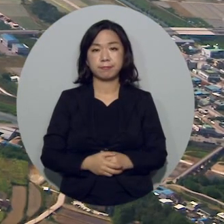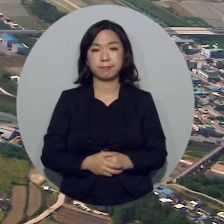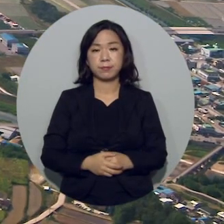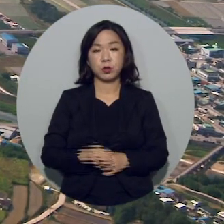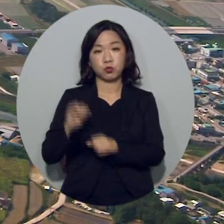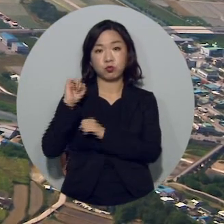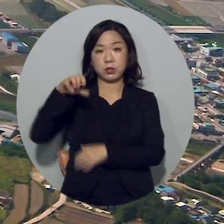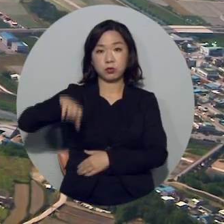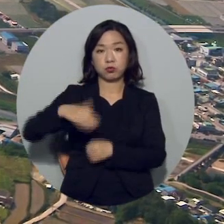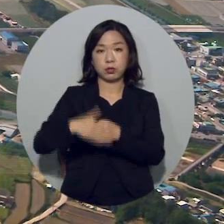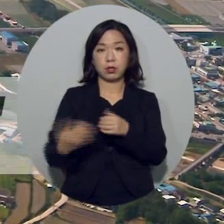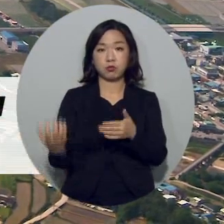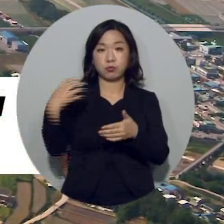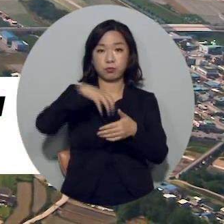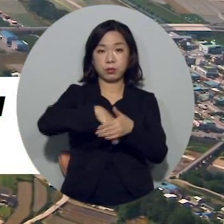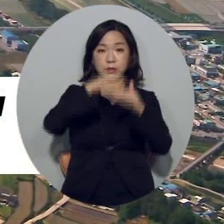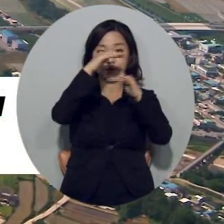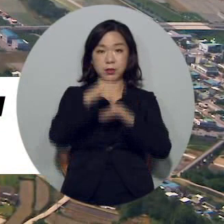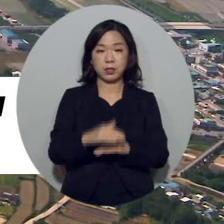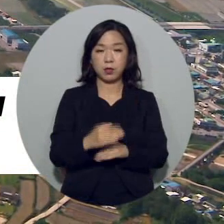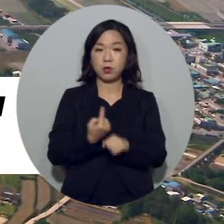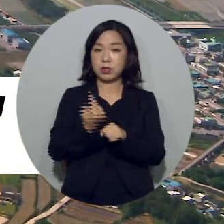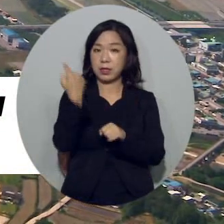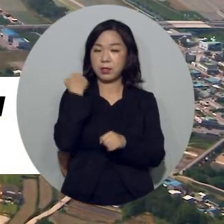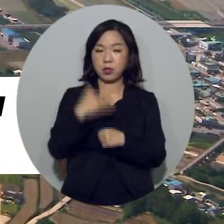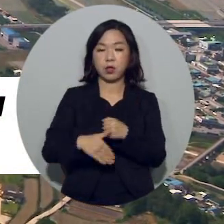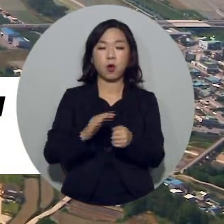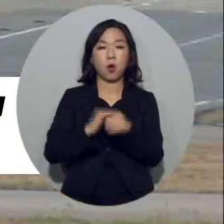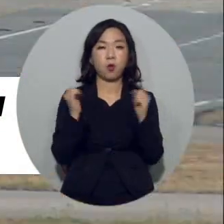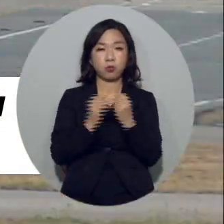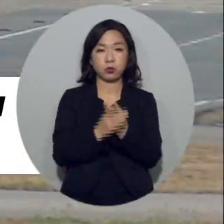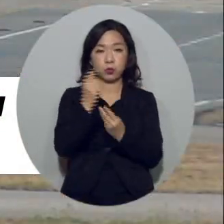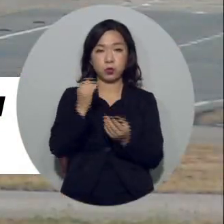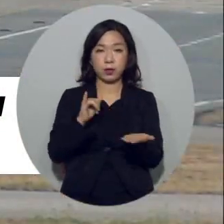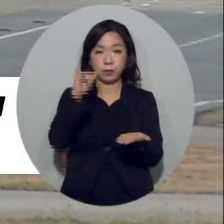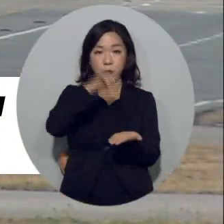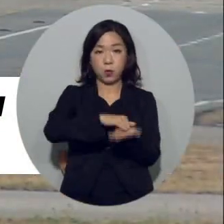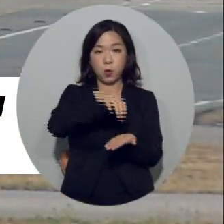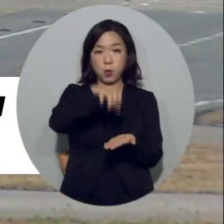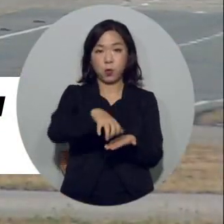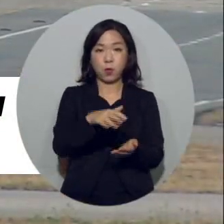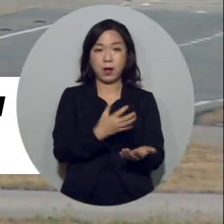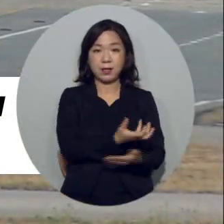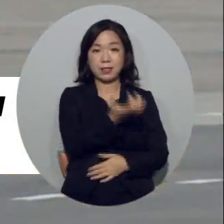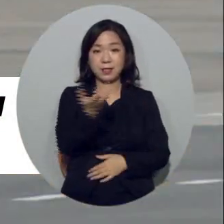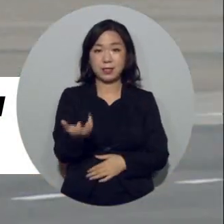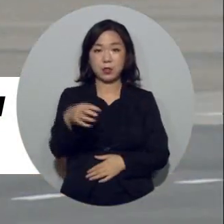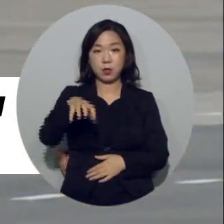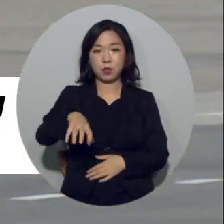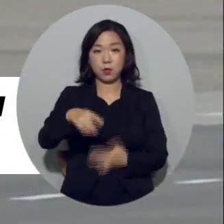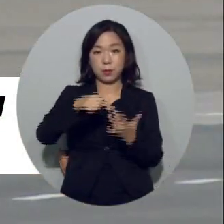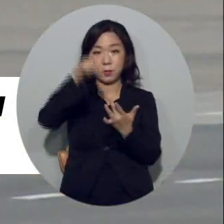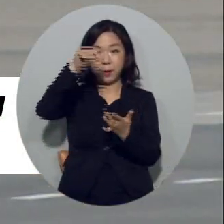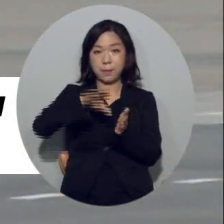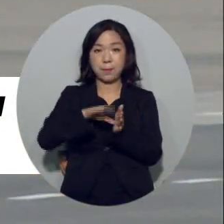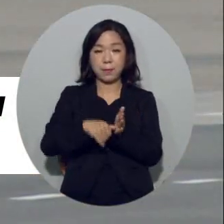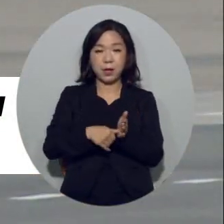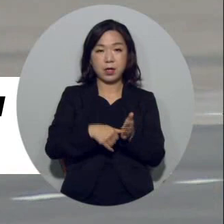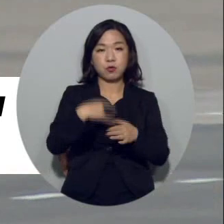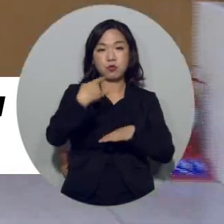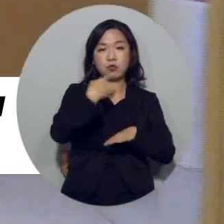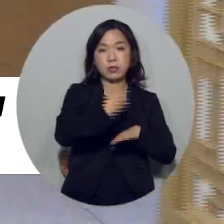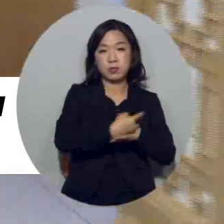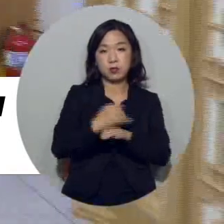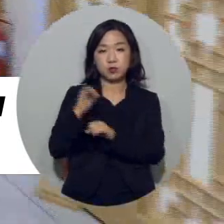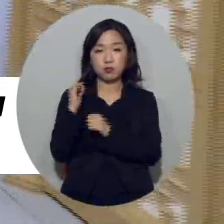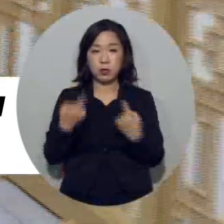군위군 대구 편입하는 지난해 대구경 보통 합신 공항 이전 지 선정 과정에서 우리와의 성 공